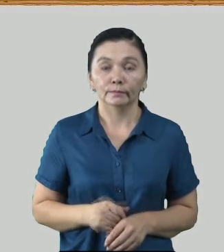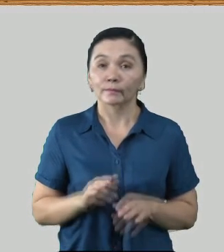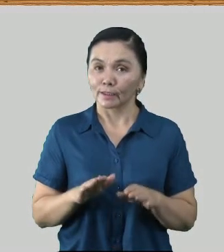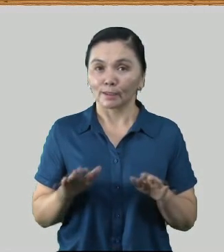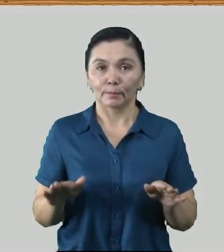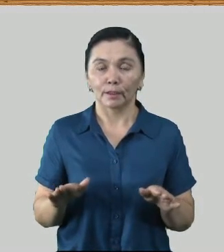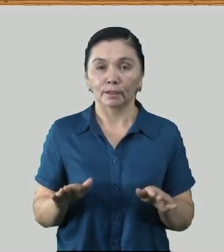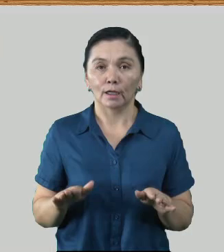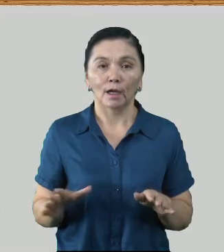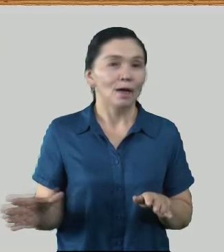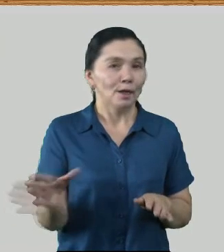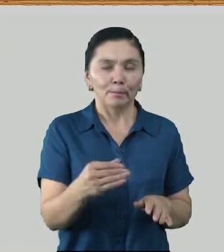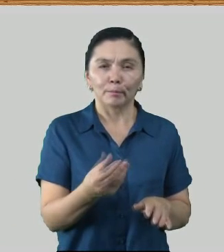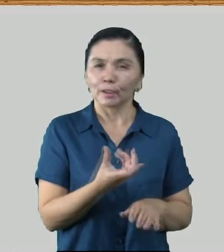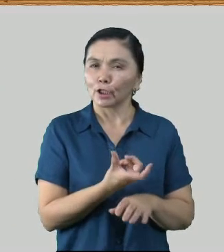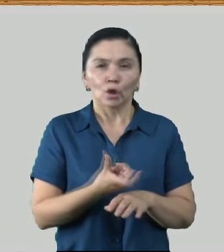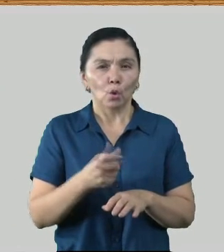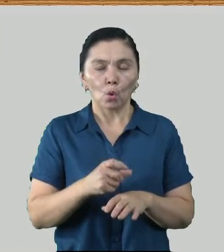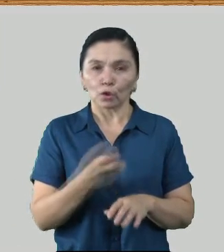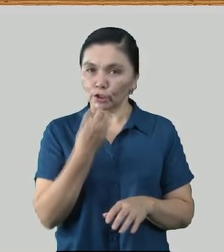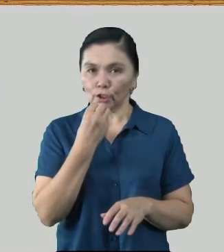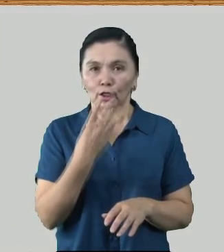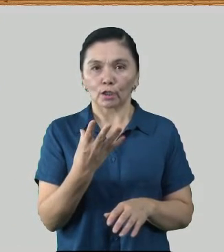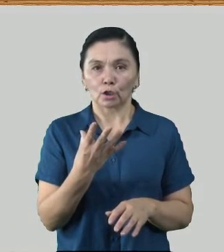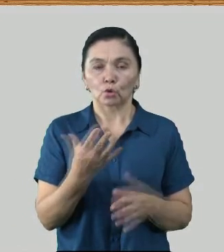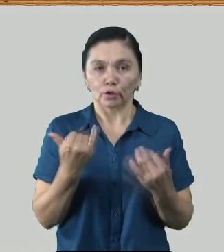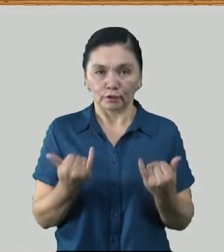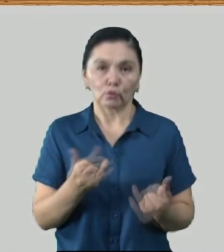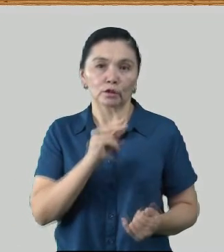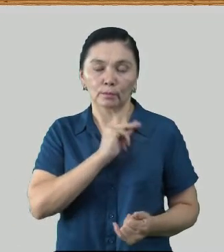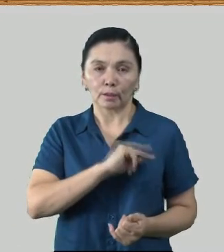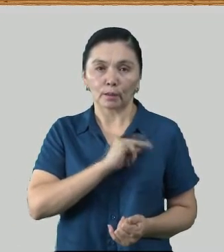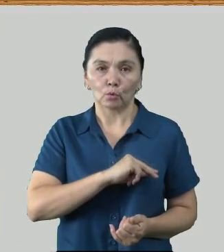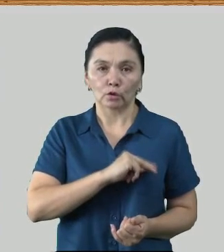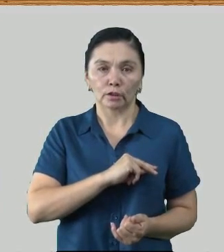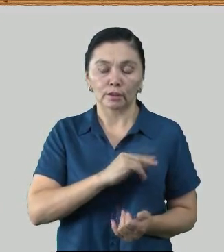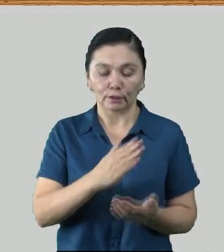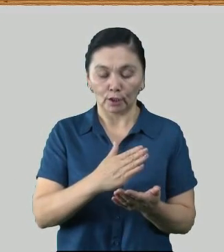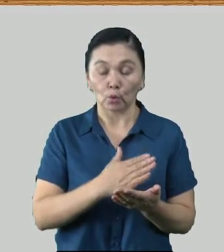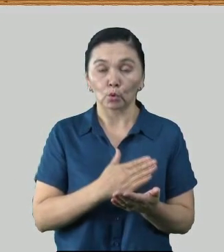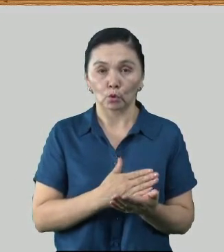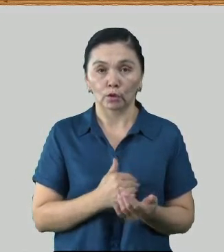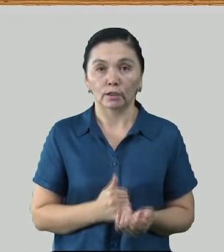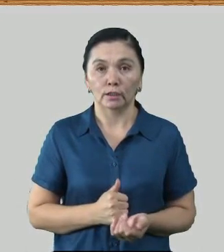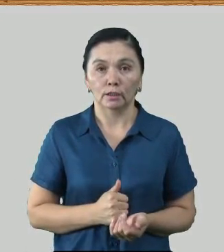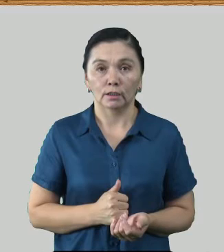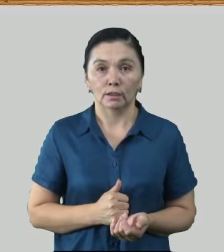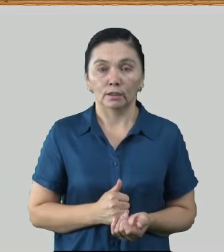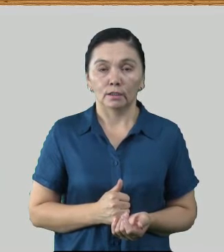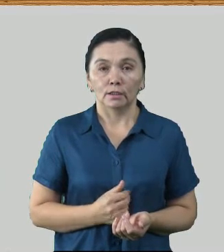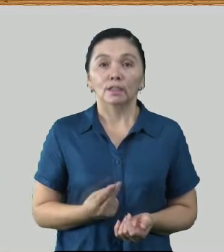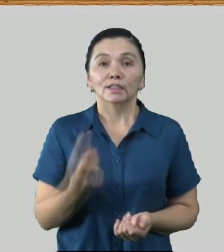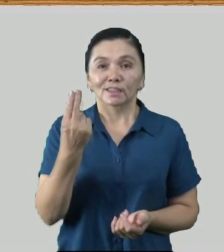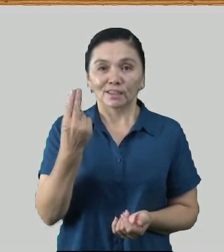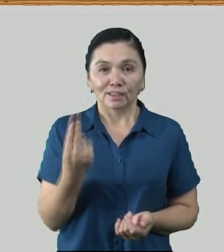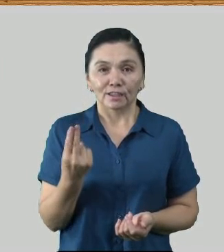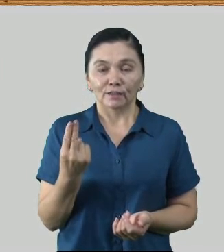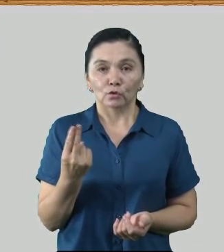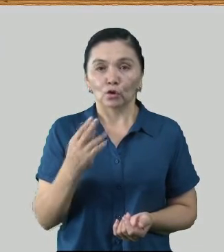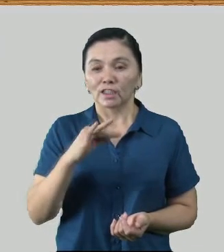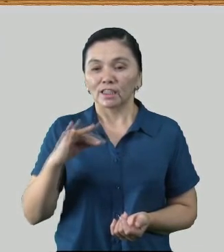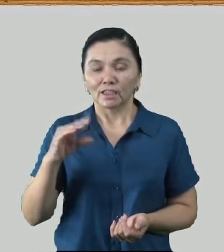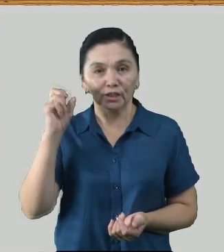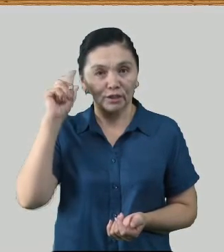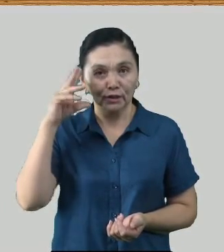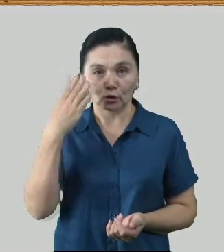Ребята, мы очень хорошо сегодня поработали на уроке с цифрой и